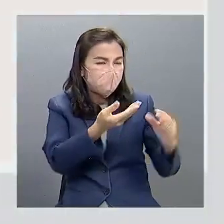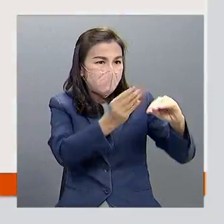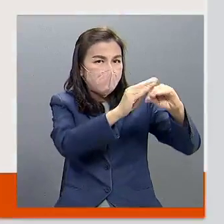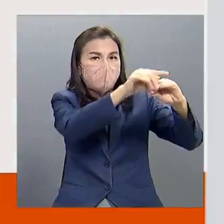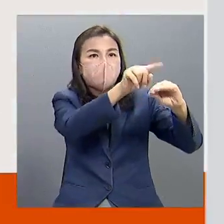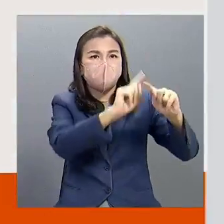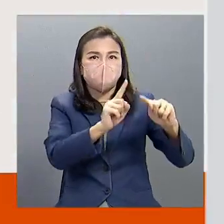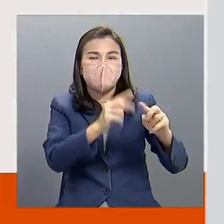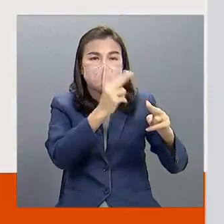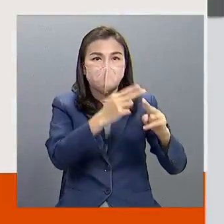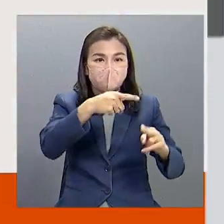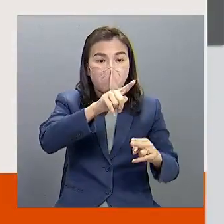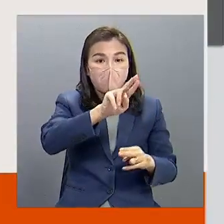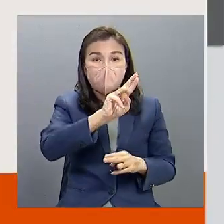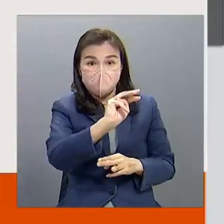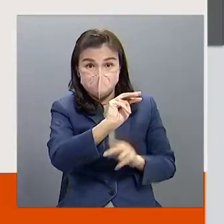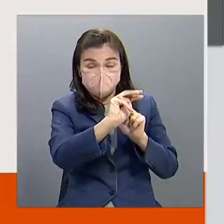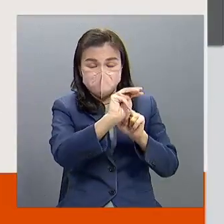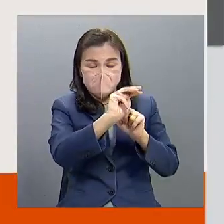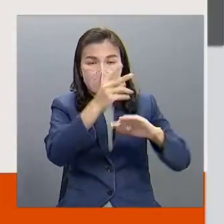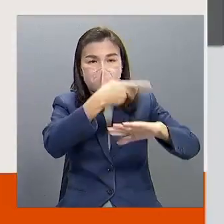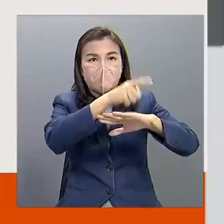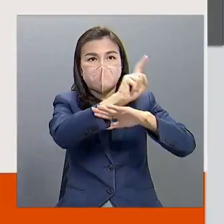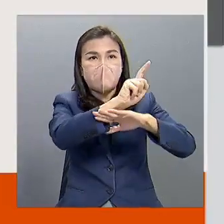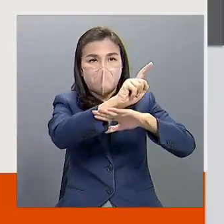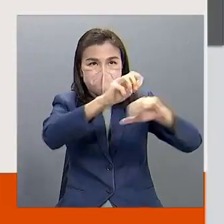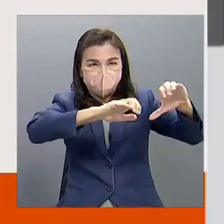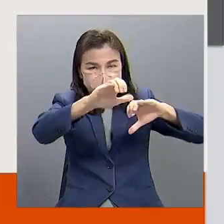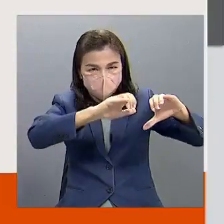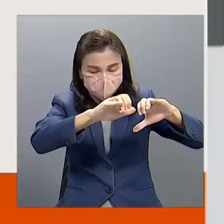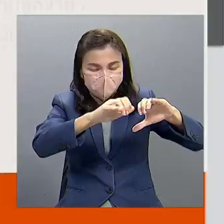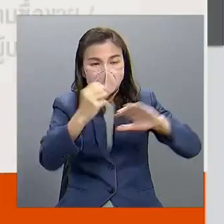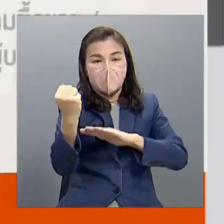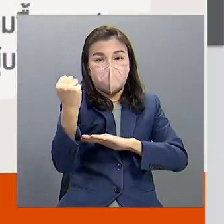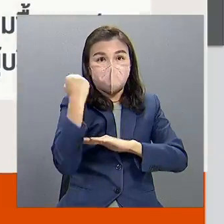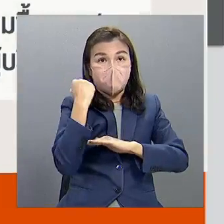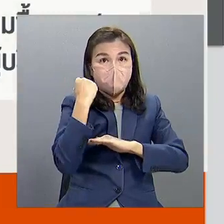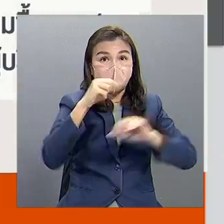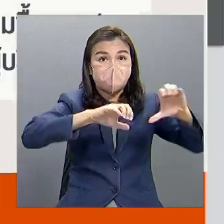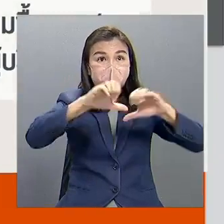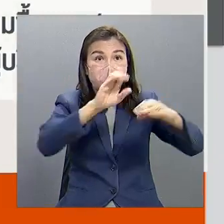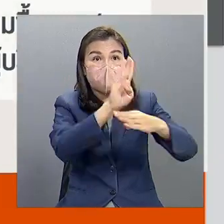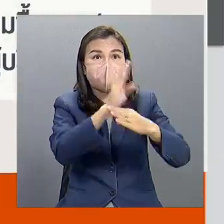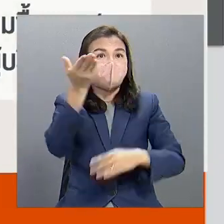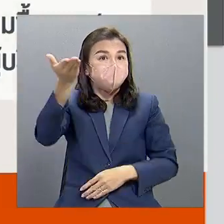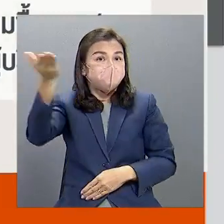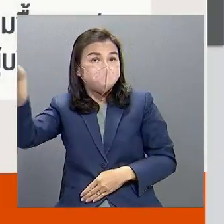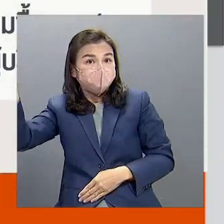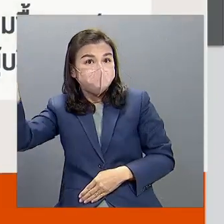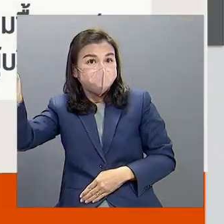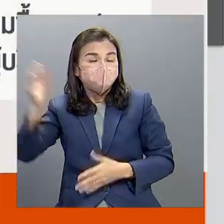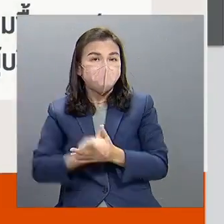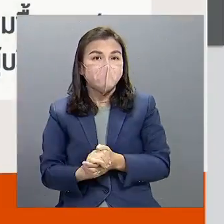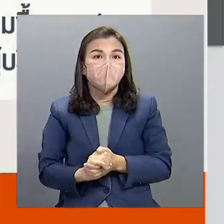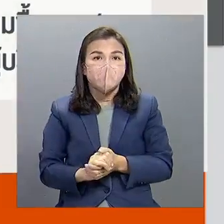มประธานเจ้าหน้าที่บริหารและกรรมการผู้มีอำนาจจัดการของบริษัทสตางพร้อมกับพวกปรับคนละ6